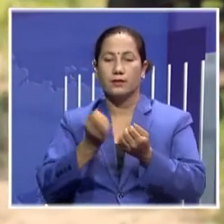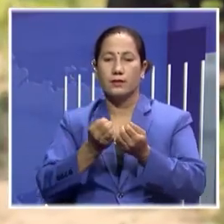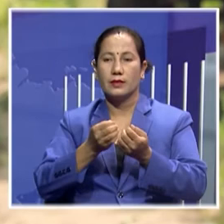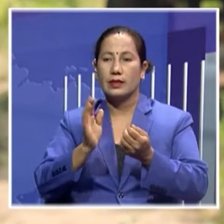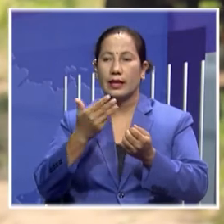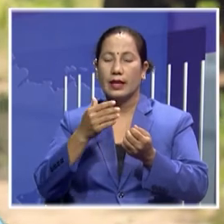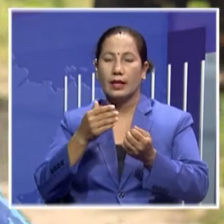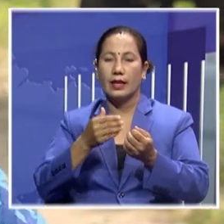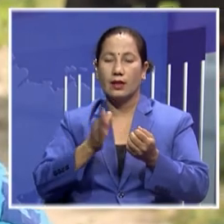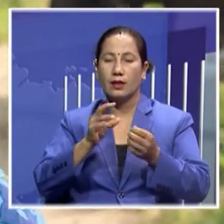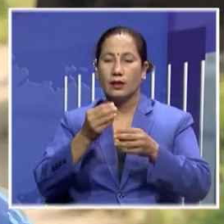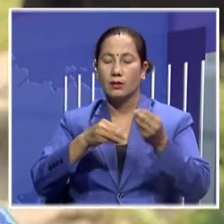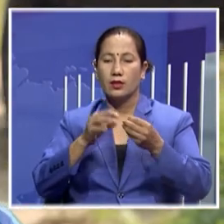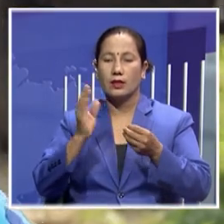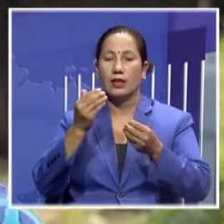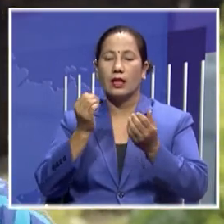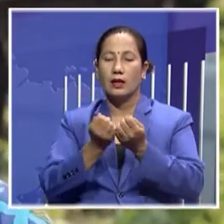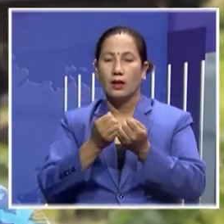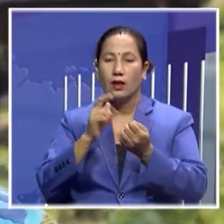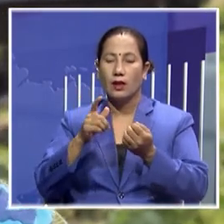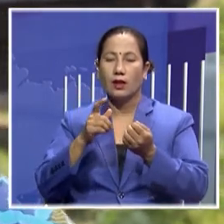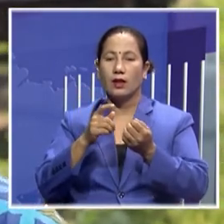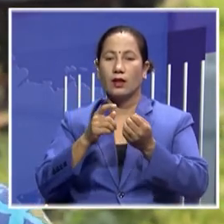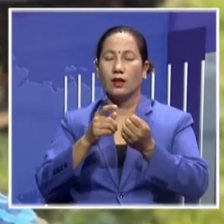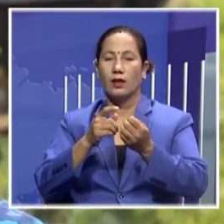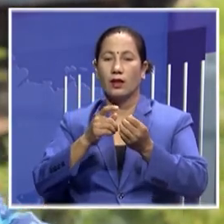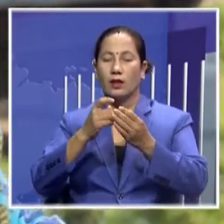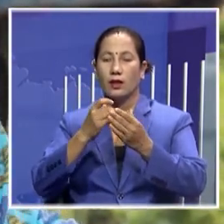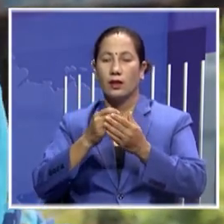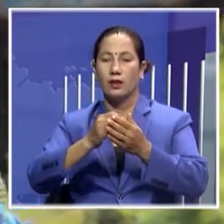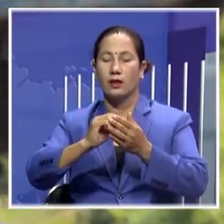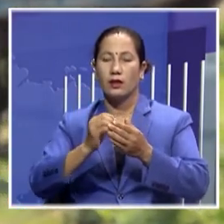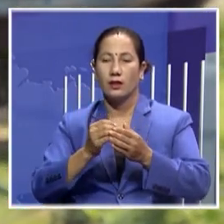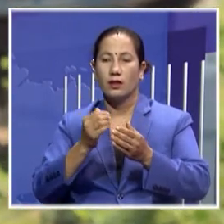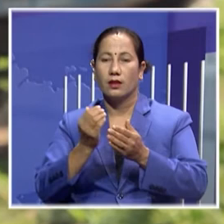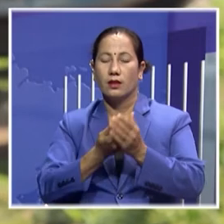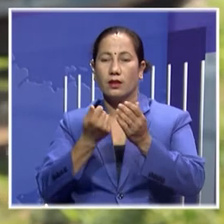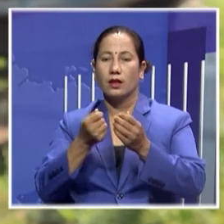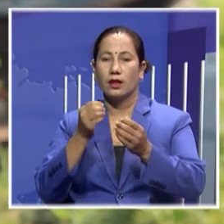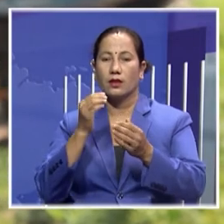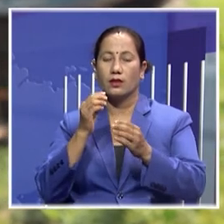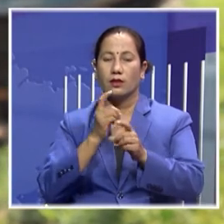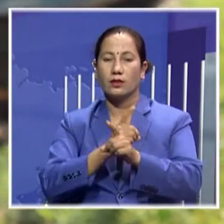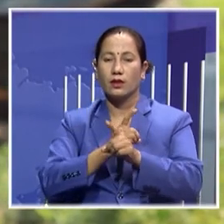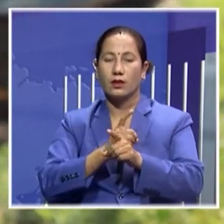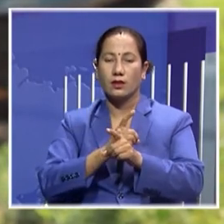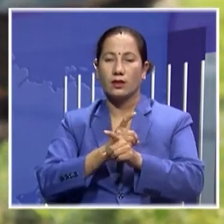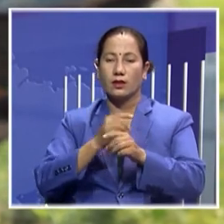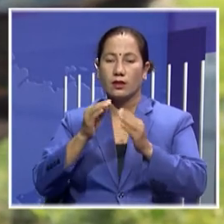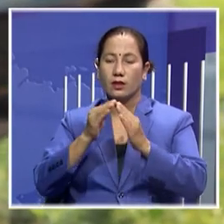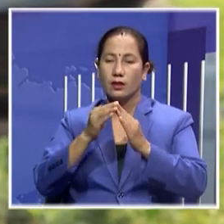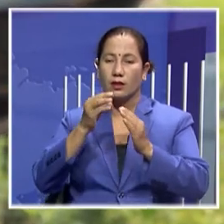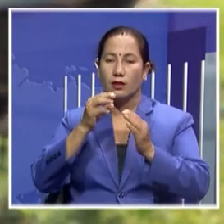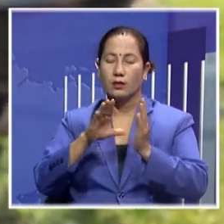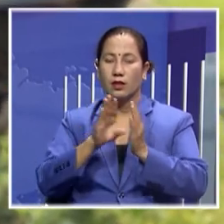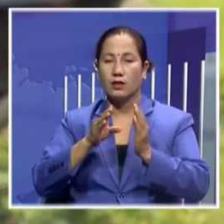कहाँ गरौँला भन्ने छैन कि, अहिले सहकारीको सरहरूले सबै कन्ट्याक्ट गरेर मलाई घरै आएर घरैबाट मलाई